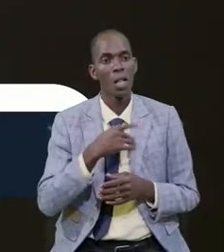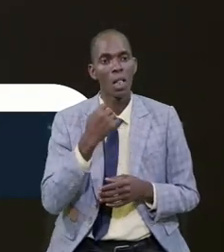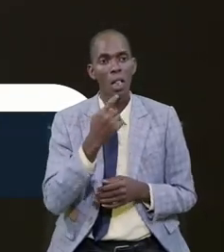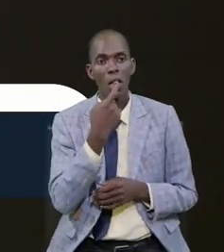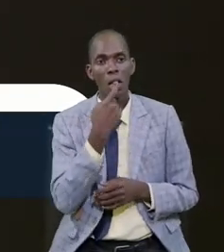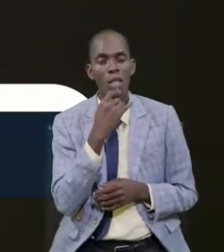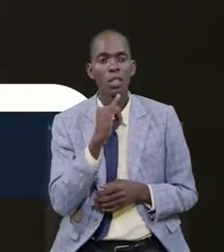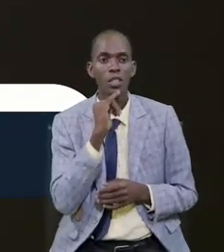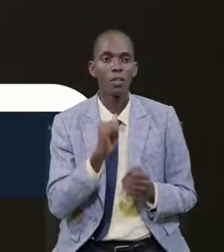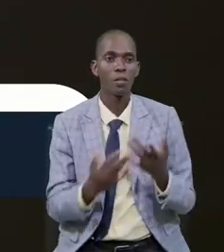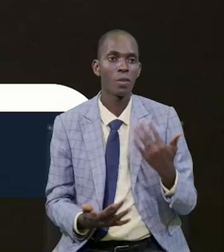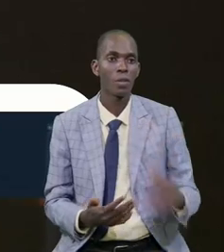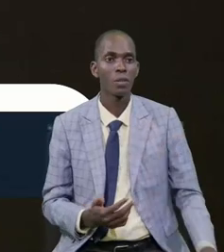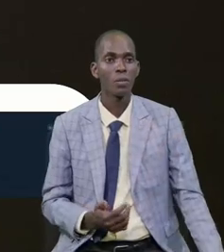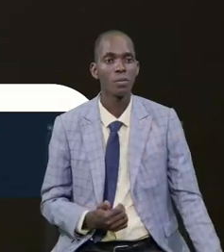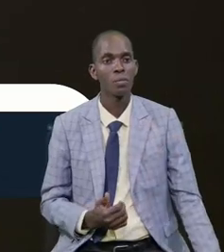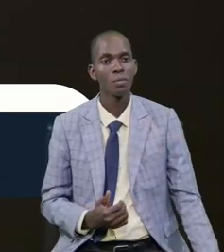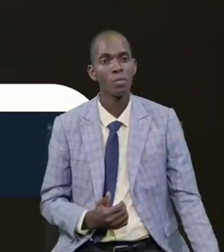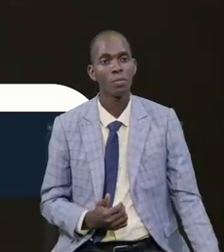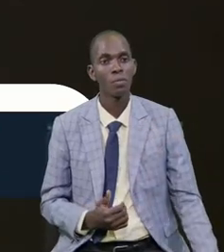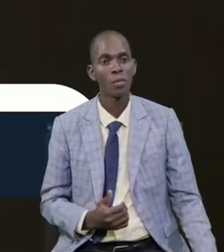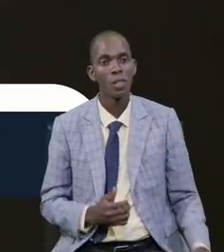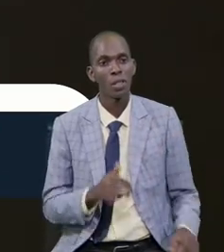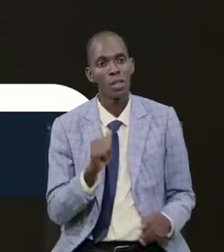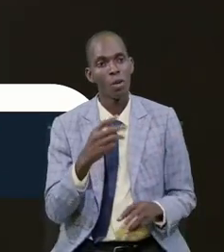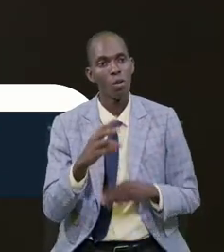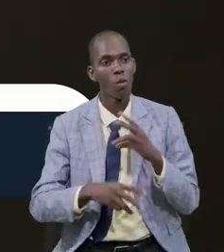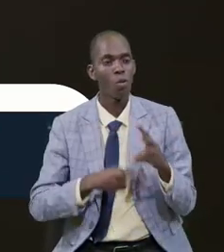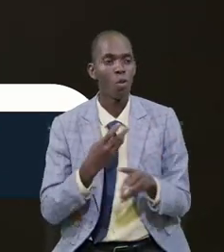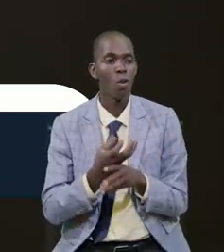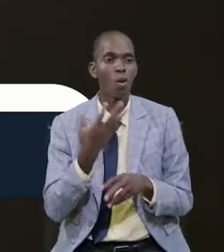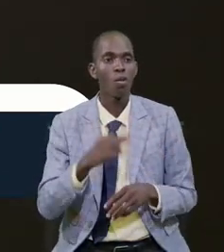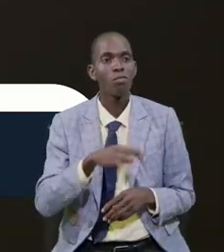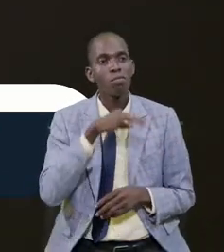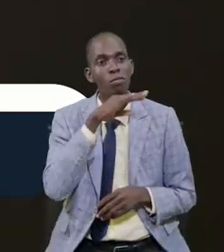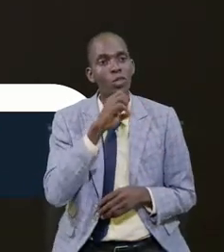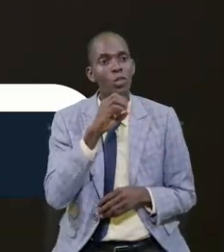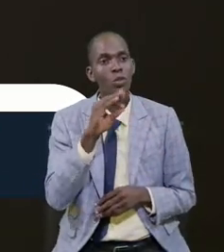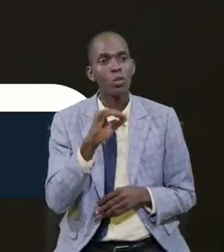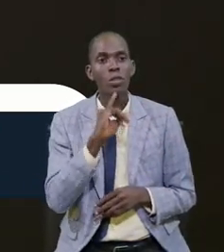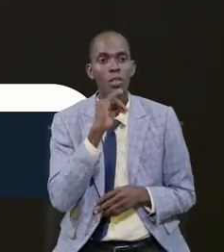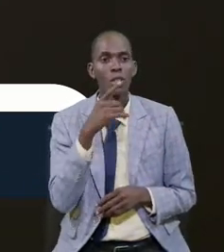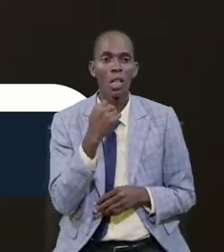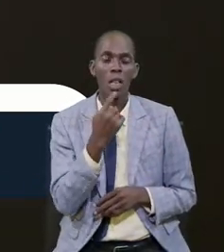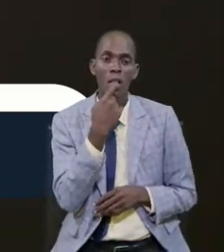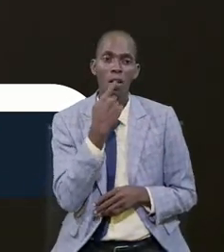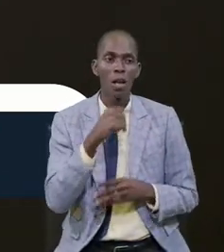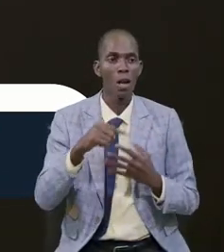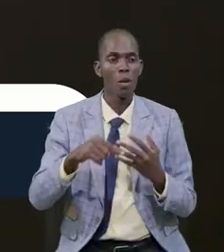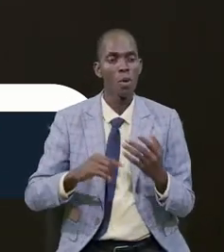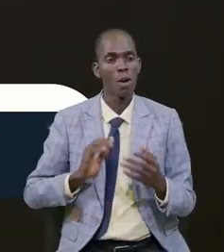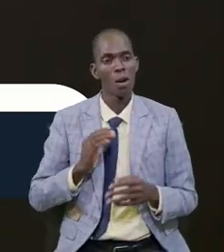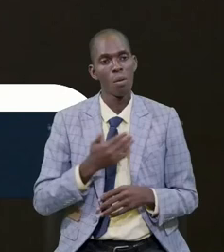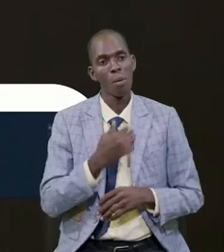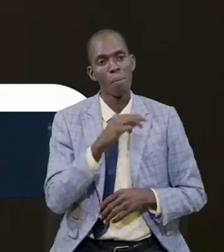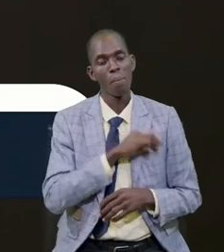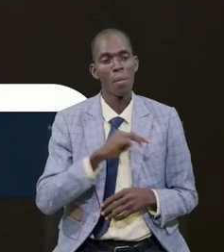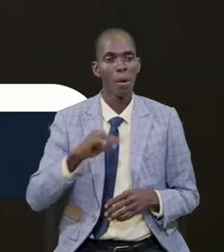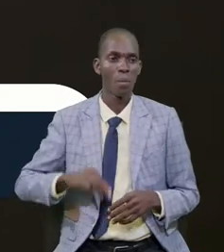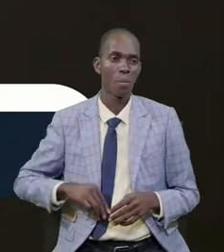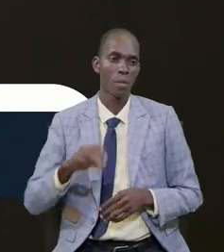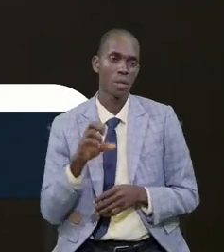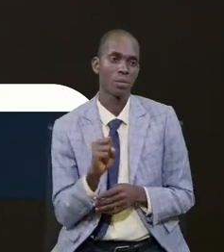La langue aussi est un feu. C'est le monde de l'iniquité. La langue est placée parmi